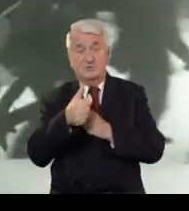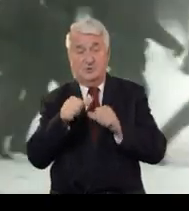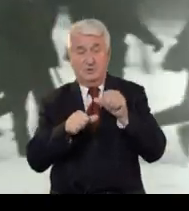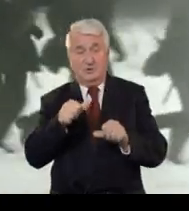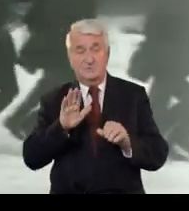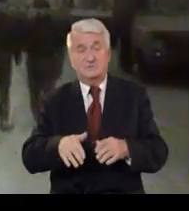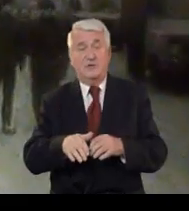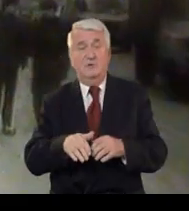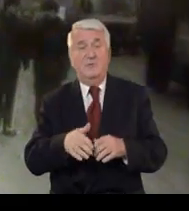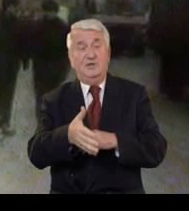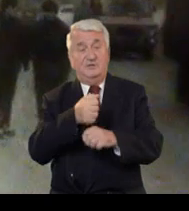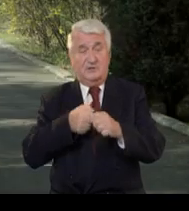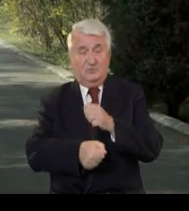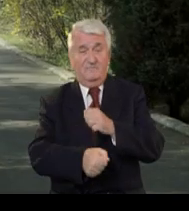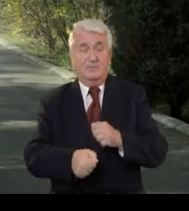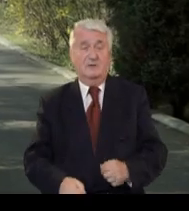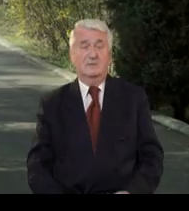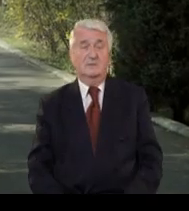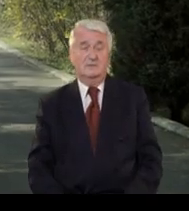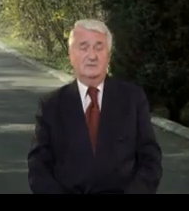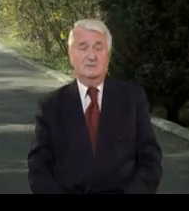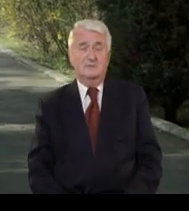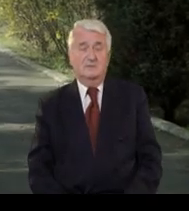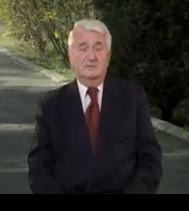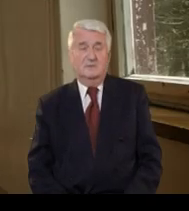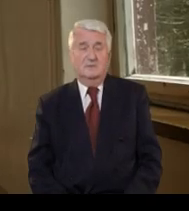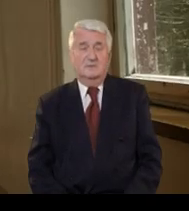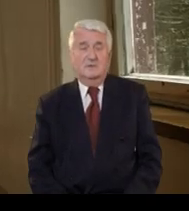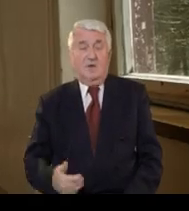13 grudnia 81 zostałem internowany.